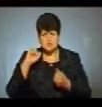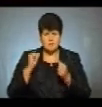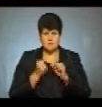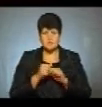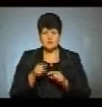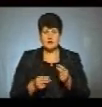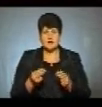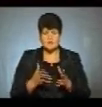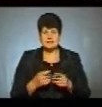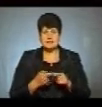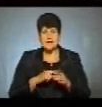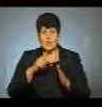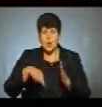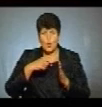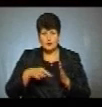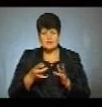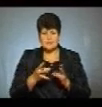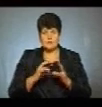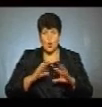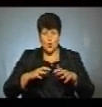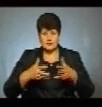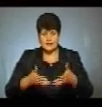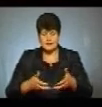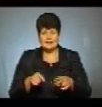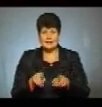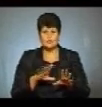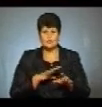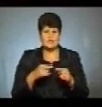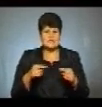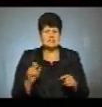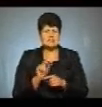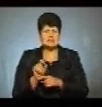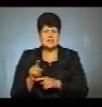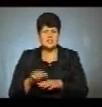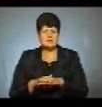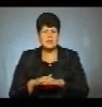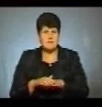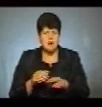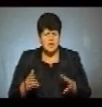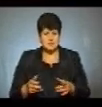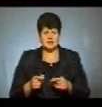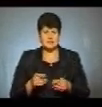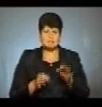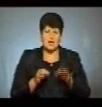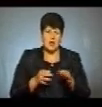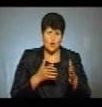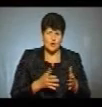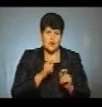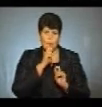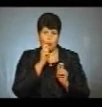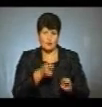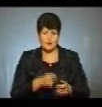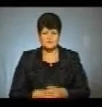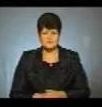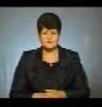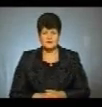я гралася, це колесо, яке треба було крутити, і там були різні задачі з математики, з природи і подарок.